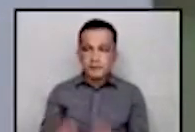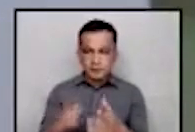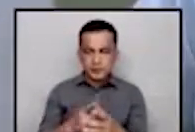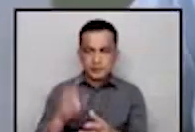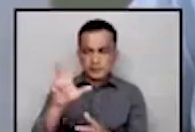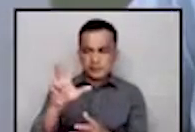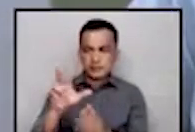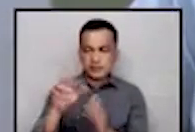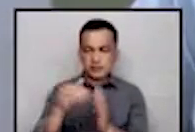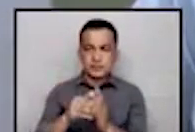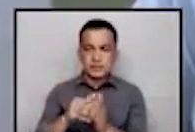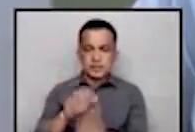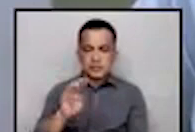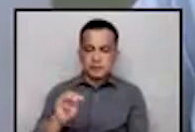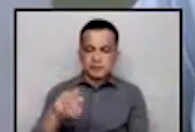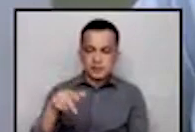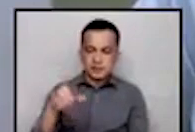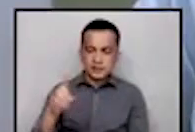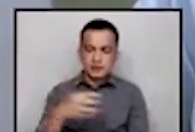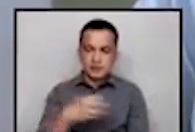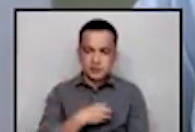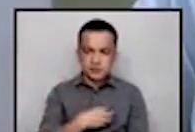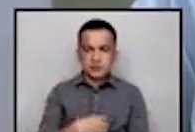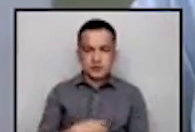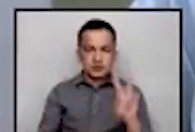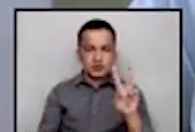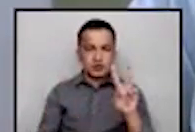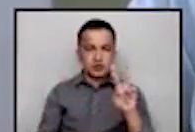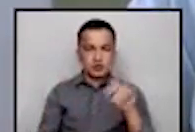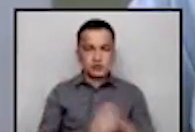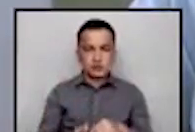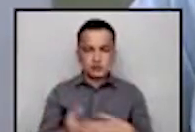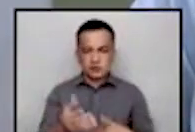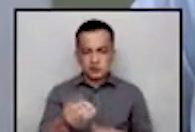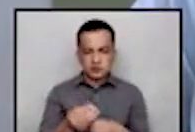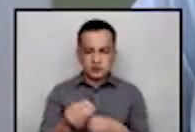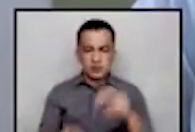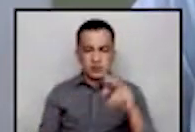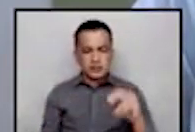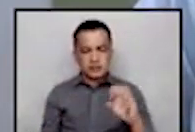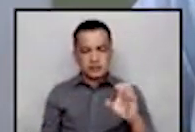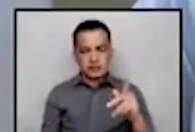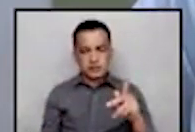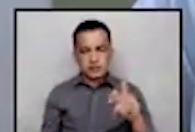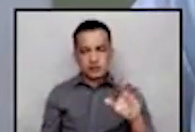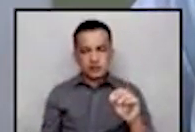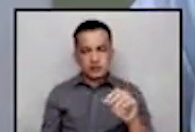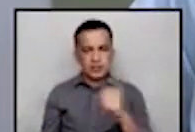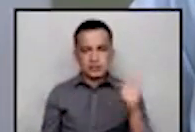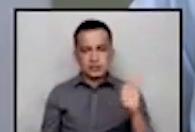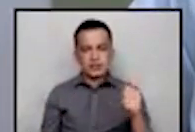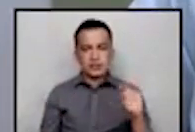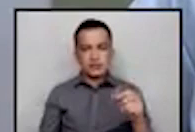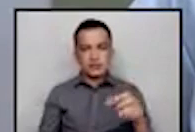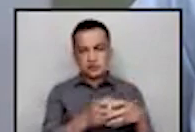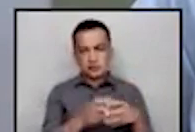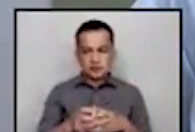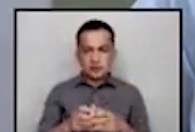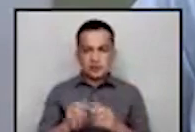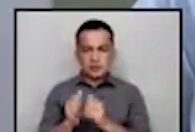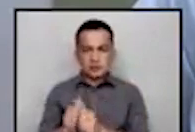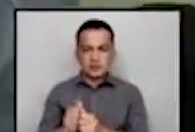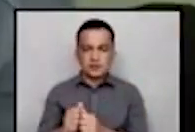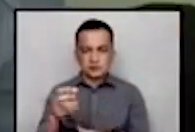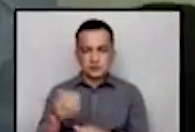personnel, then may 2,000 na augmentation from NCRPO and other national support units. Kasama na po dyan yung intelligence group natin sa